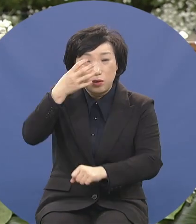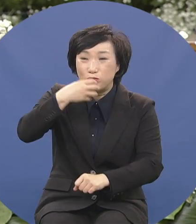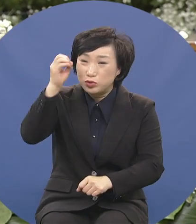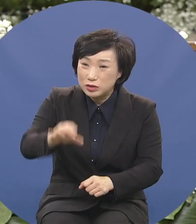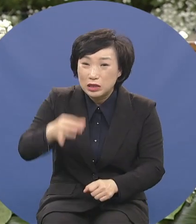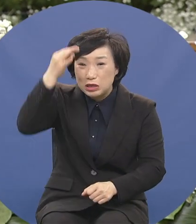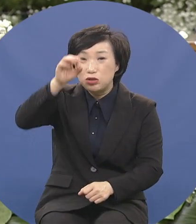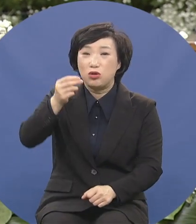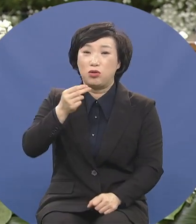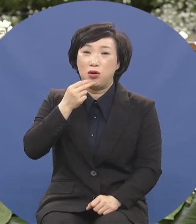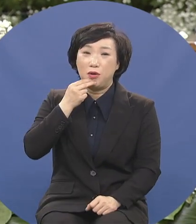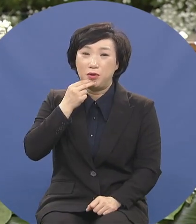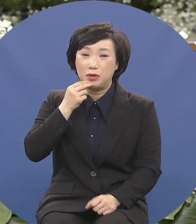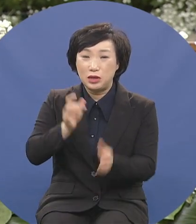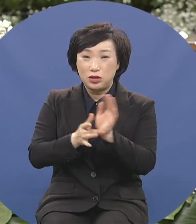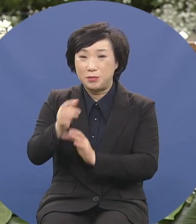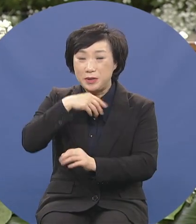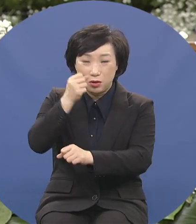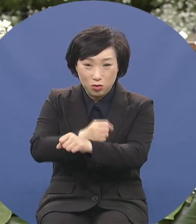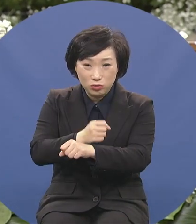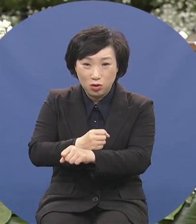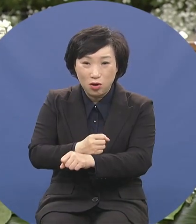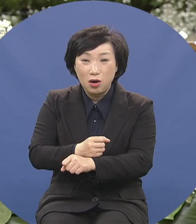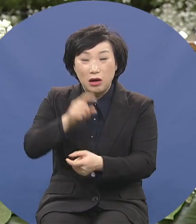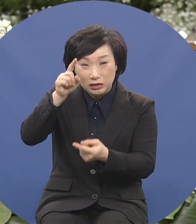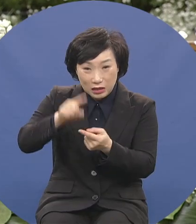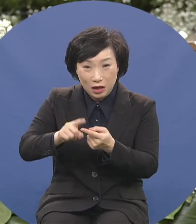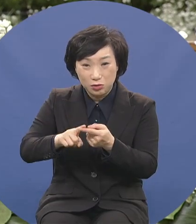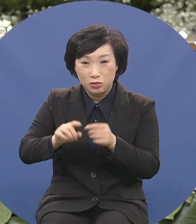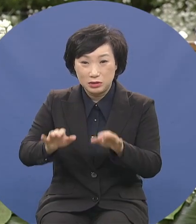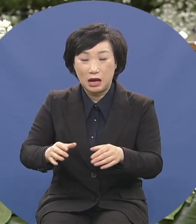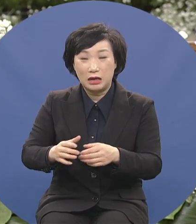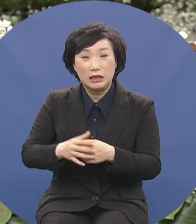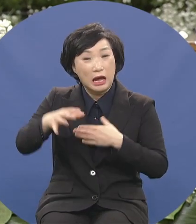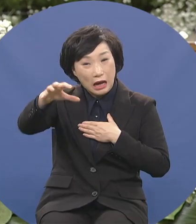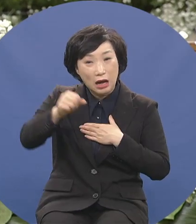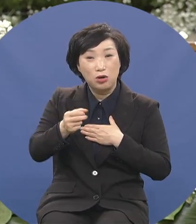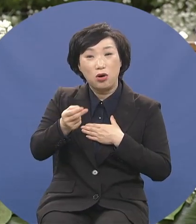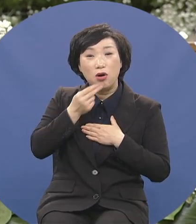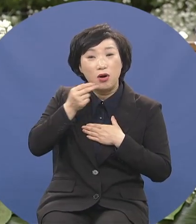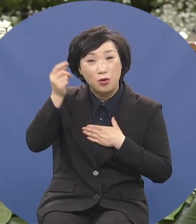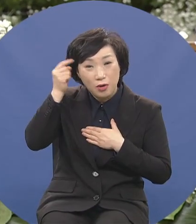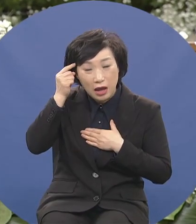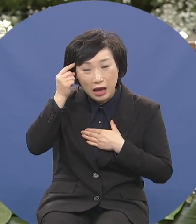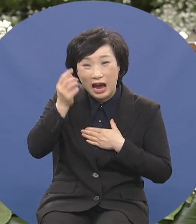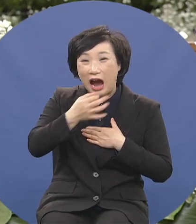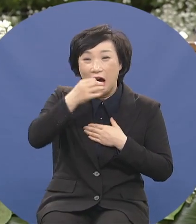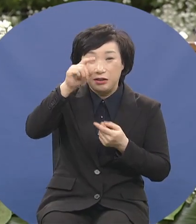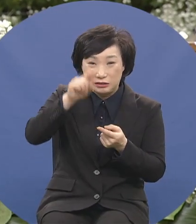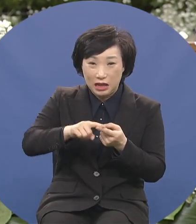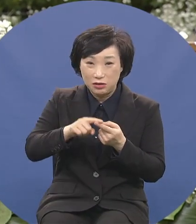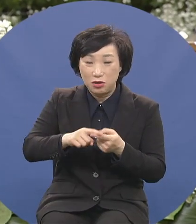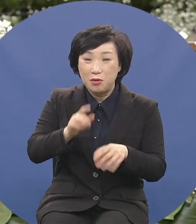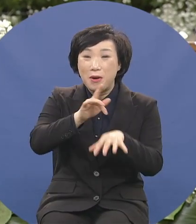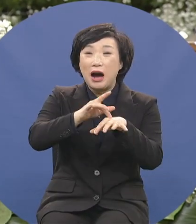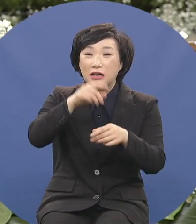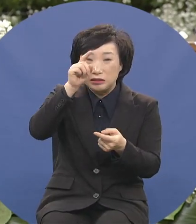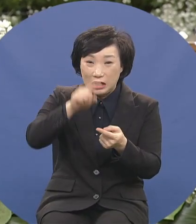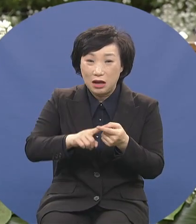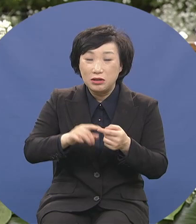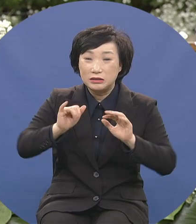않고 피의 공로를 피의 공로답게 받아들이지 못하며 정욕적이고